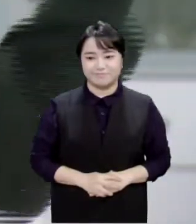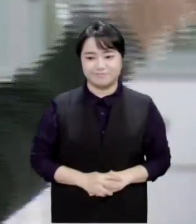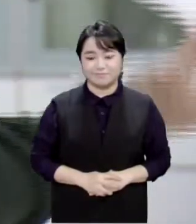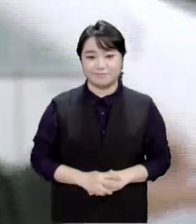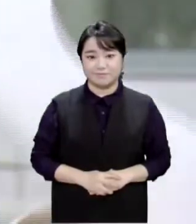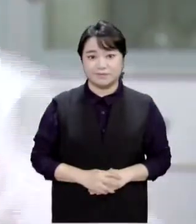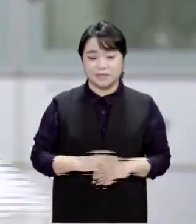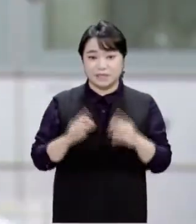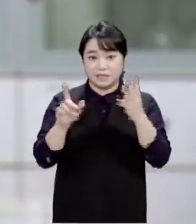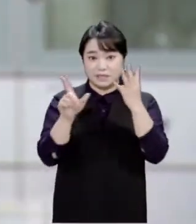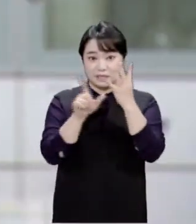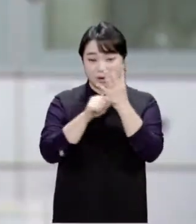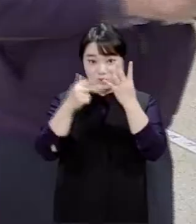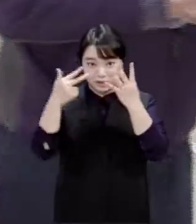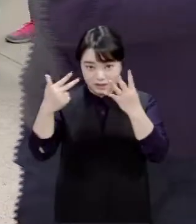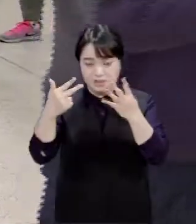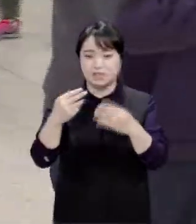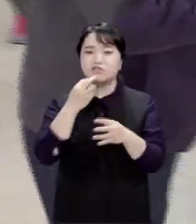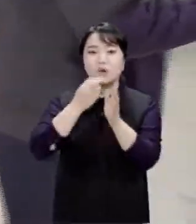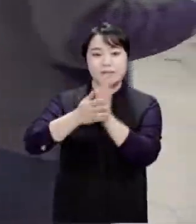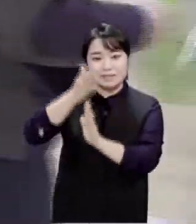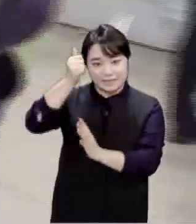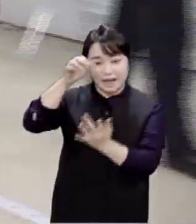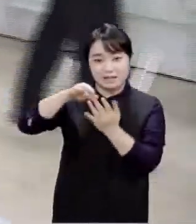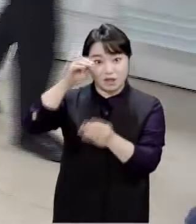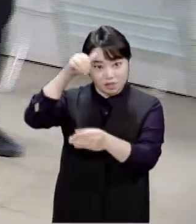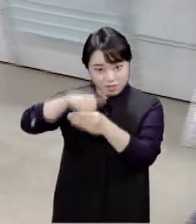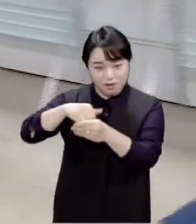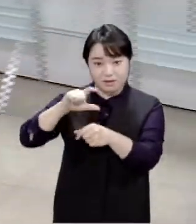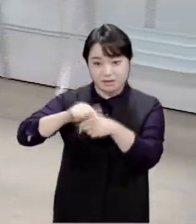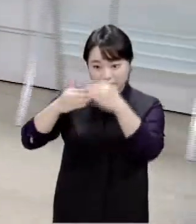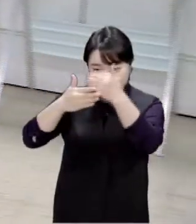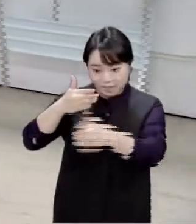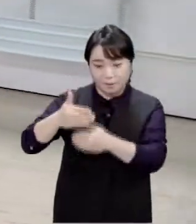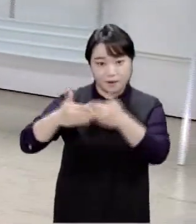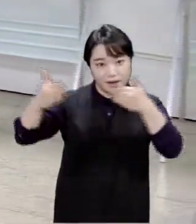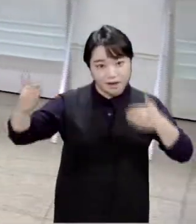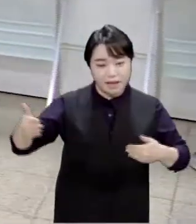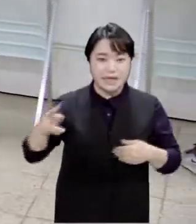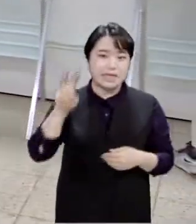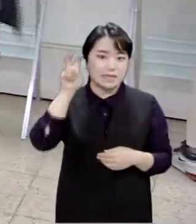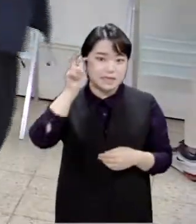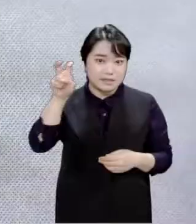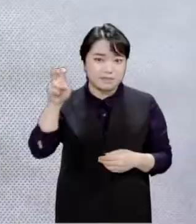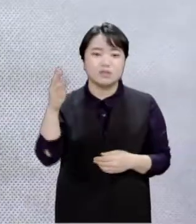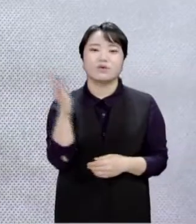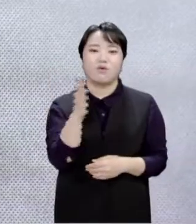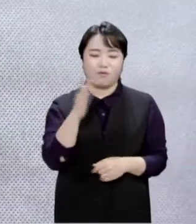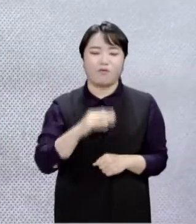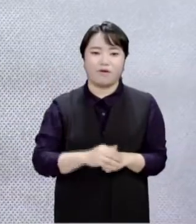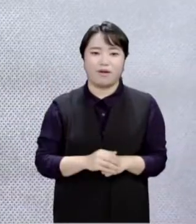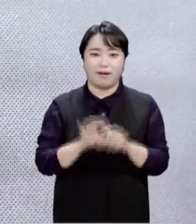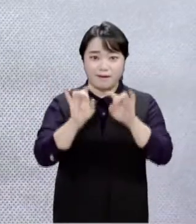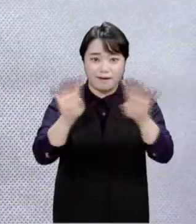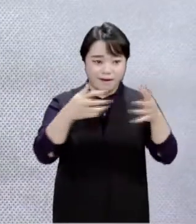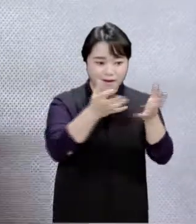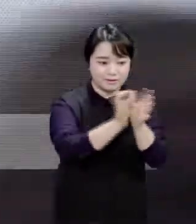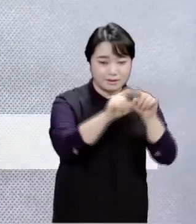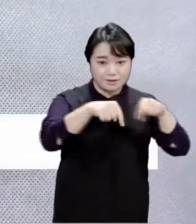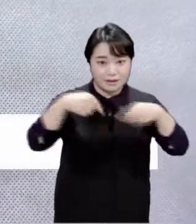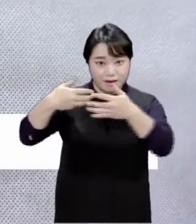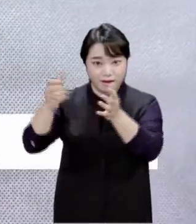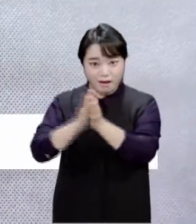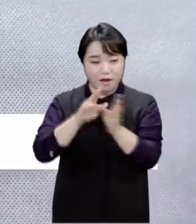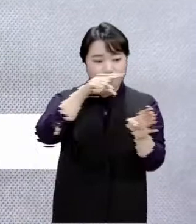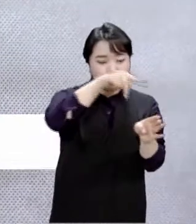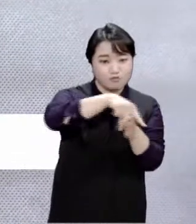다음 달 7일 치러지는 서울시장 보궐선거까지 남은 시간은 20일 남짓입니다. 각 정당을 대표해 출마하는